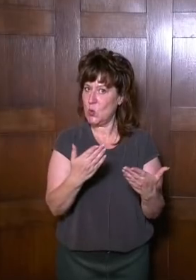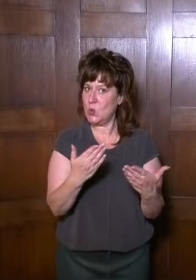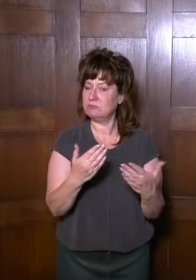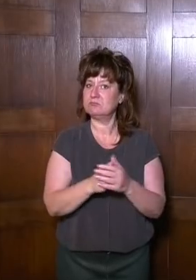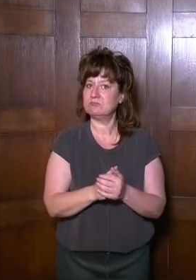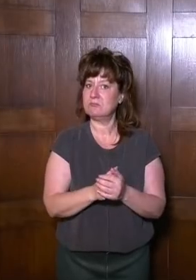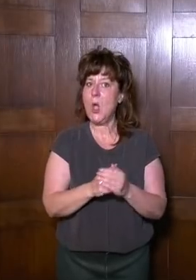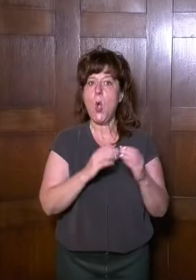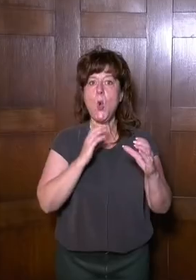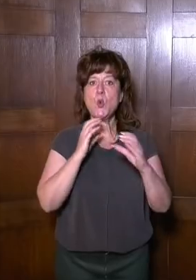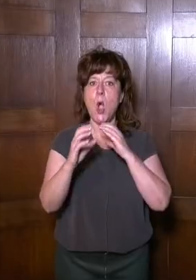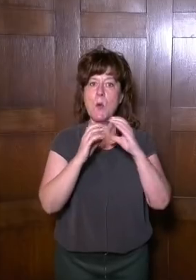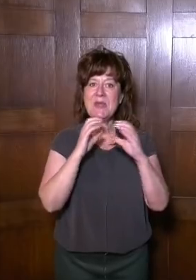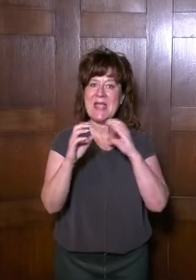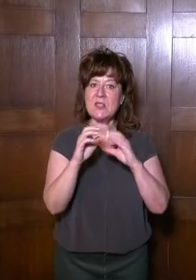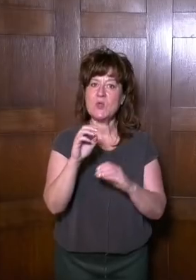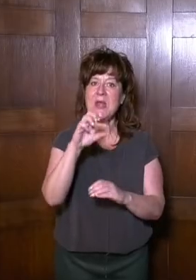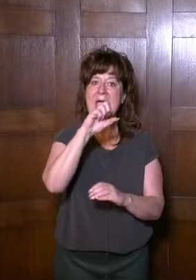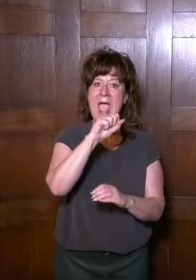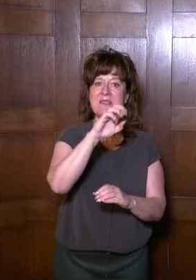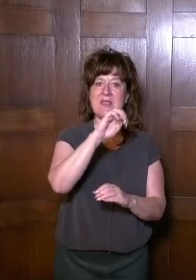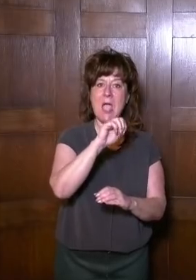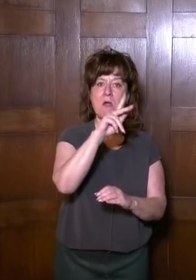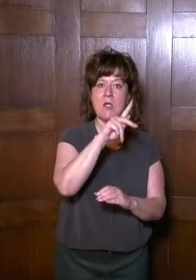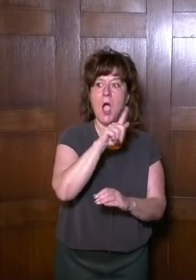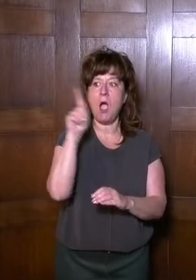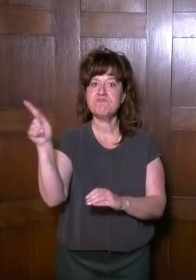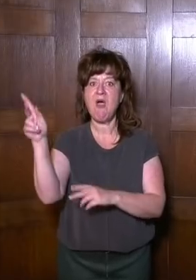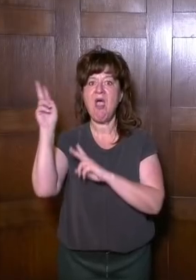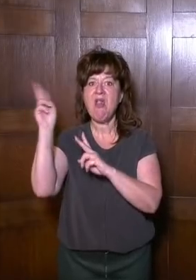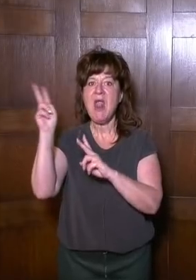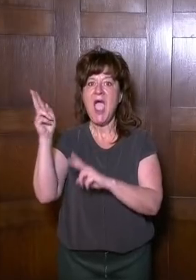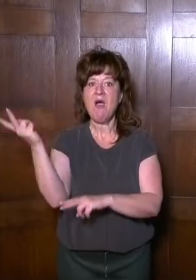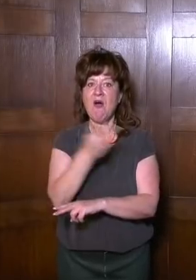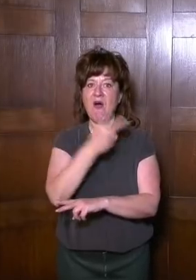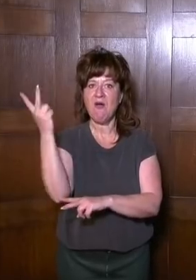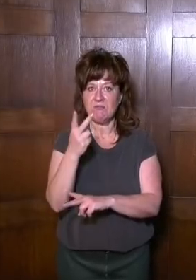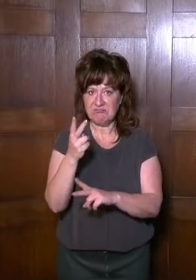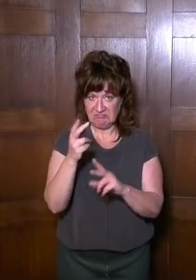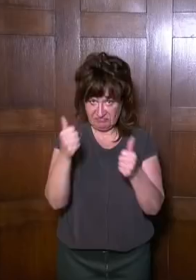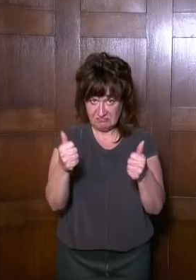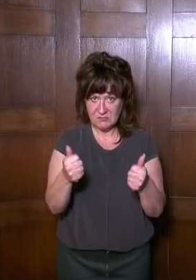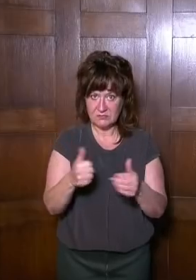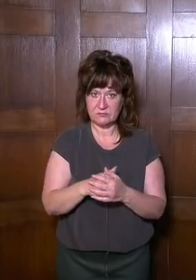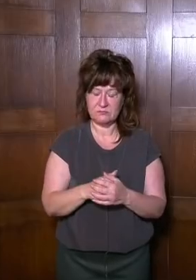auch zwischen SMK und Lehrern alles andere als optimal war.